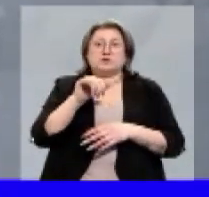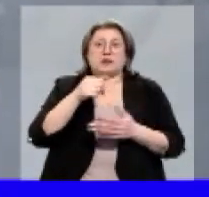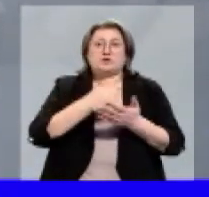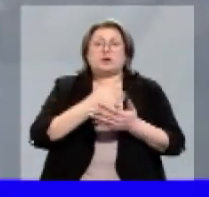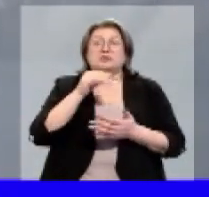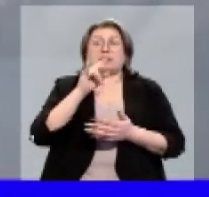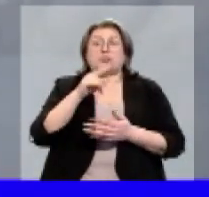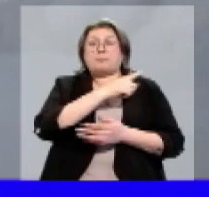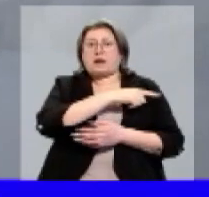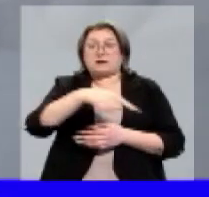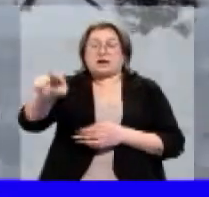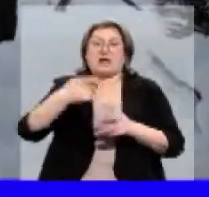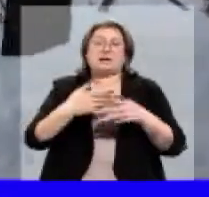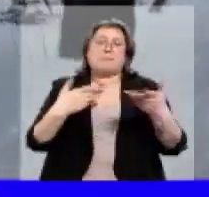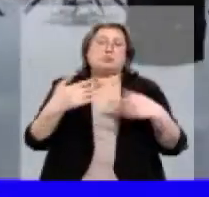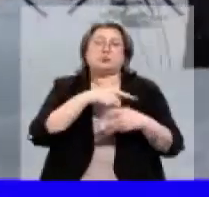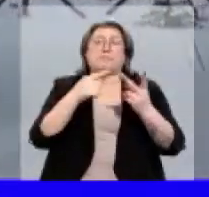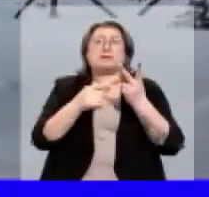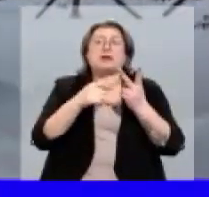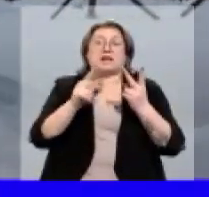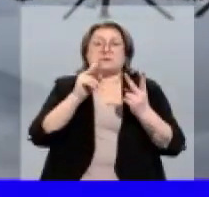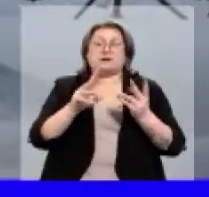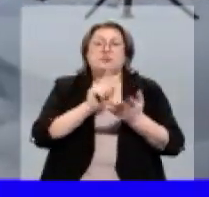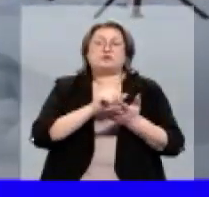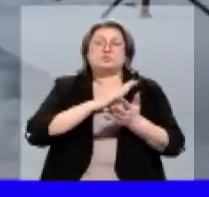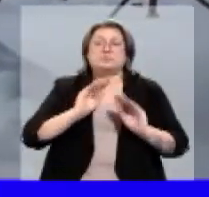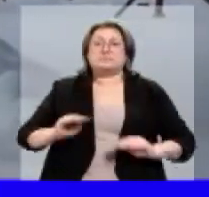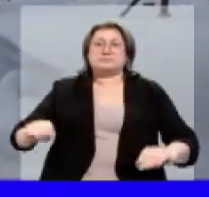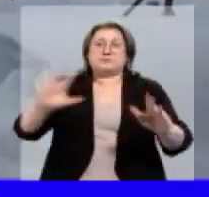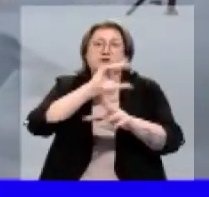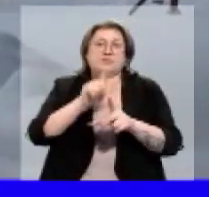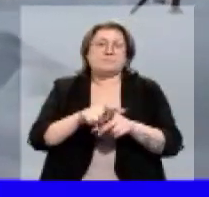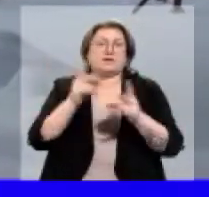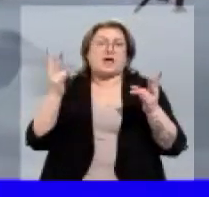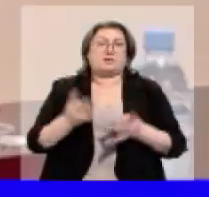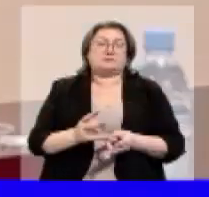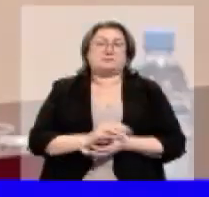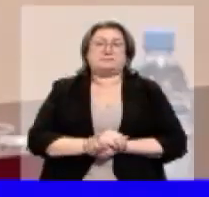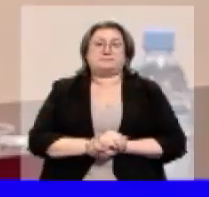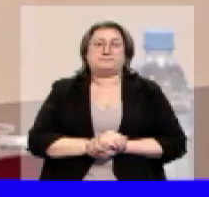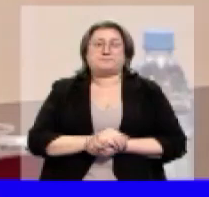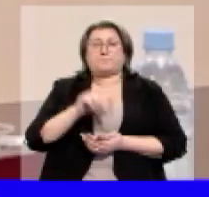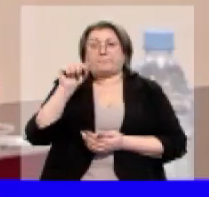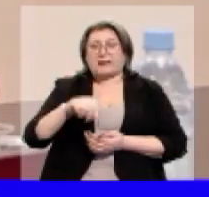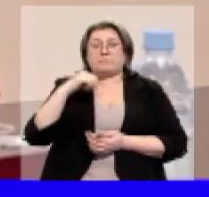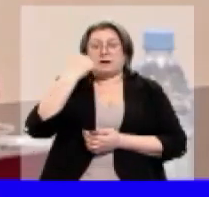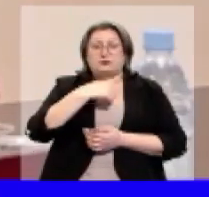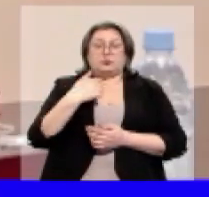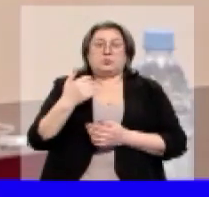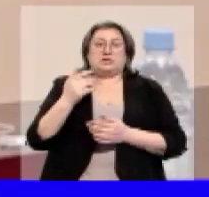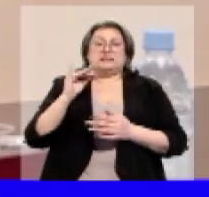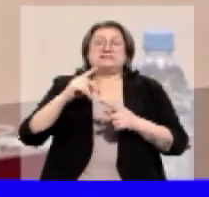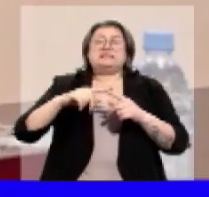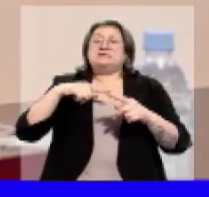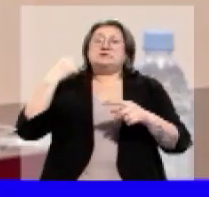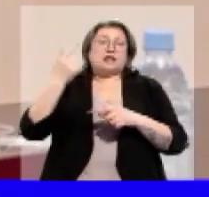до триатлон-парка. Этот маршрут в 1,5 километра должен быть обустроен всем необходимым, отметил он. В этом году, ну еще край, следующий